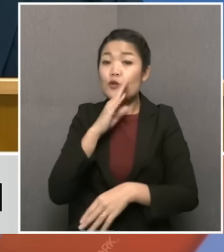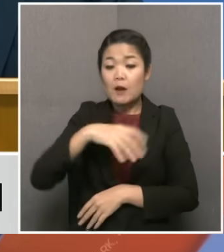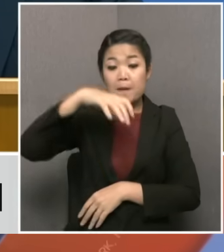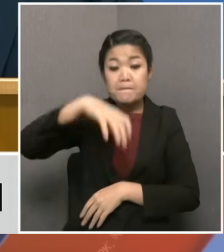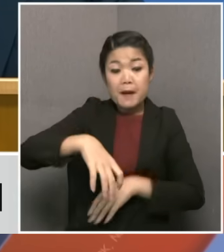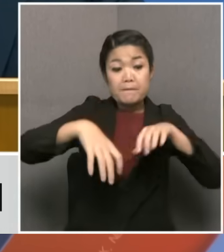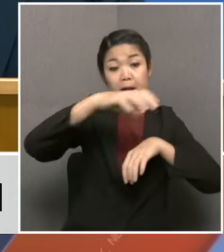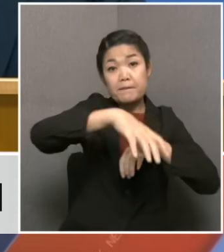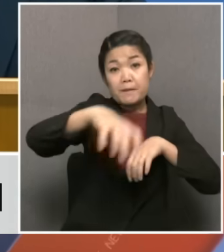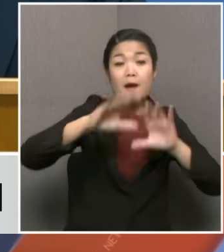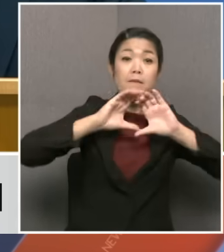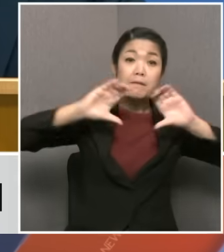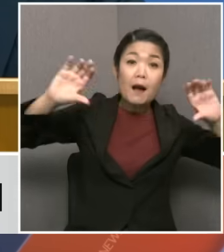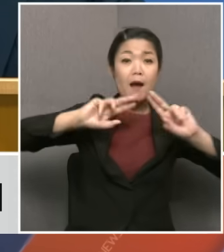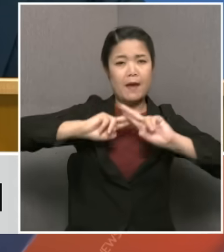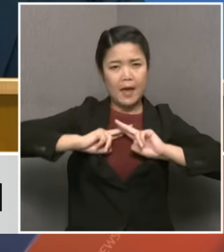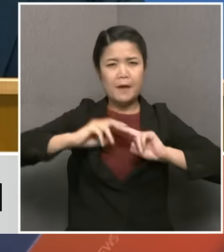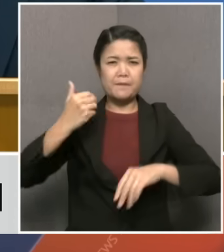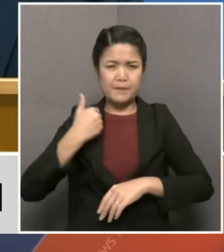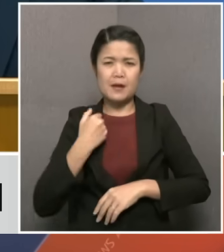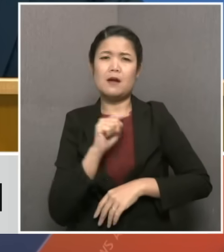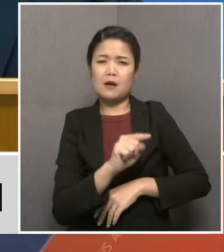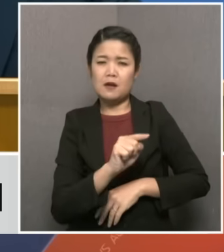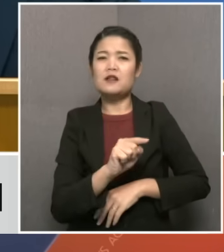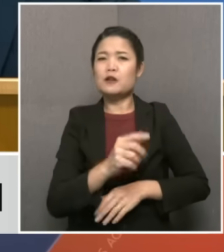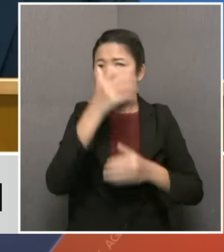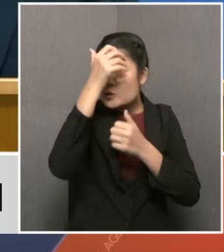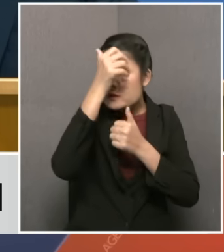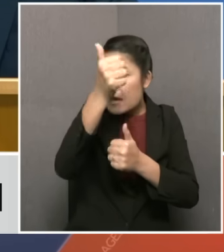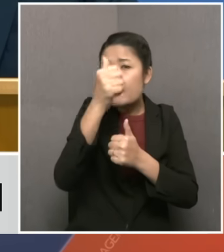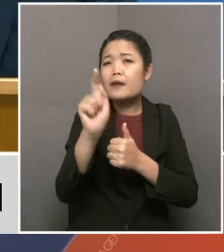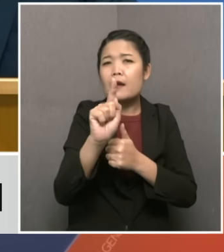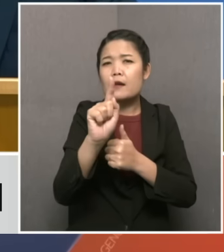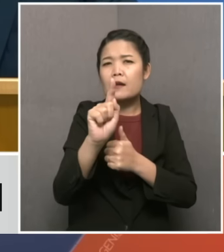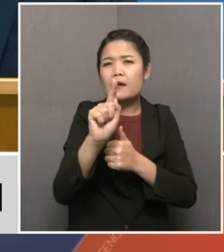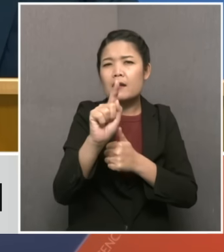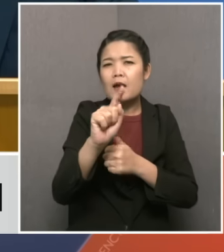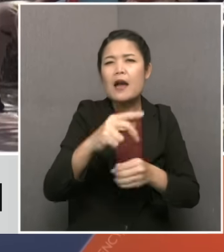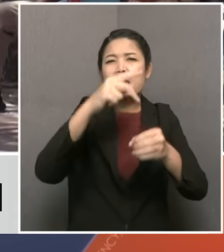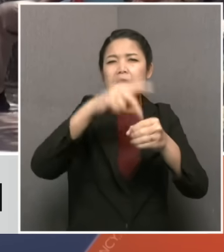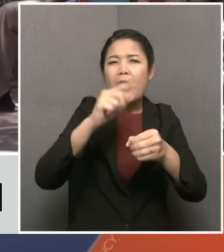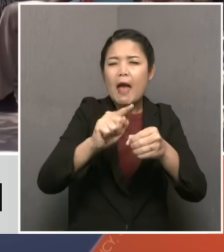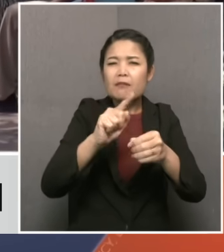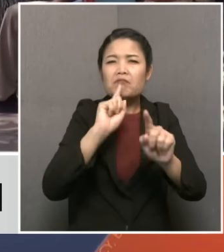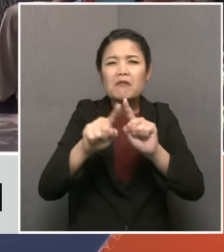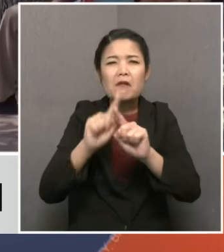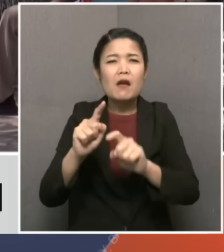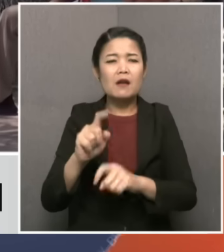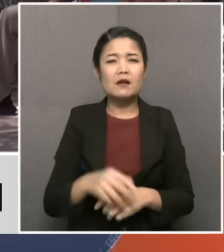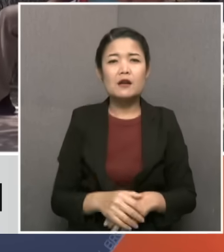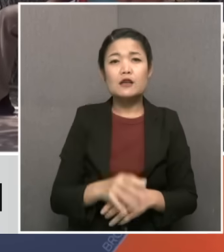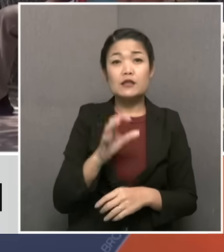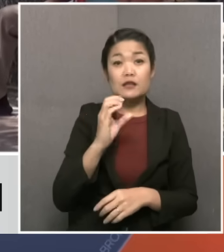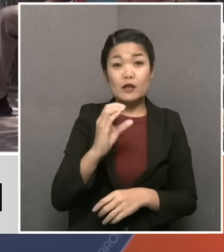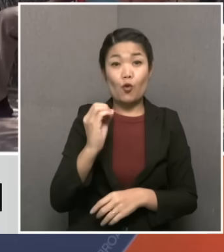ราไม่ว่าจะเป็นภาครัฐหรือว่าเอกชนก็มีบางส่วนที่เขาให้ความสนใจเรื่องของการลดการปล่อยก๊าซเรือนกระจกรวมถึงบางองค์กรเนี่ยไม่